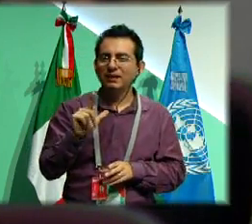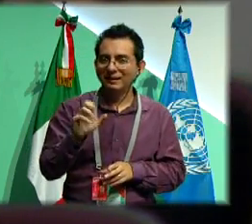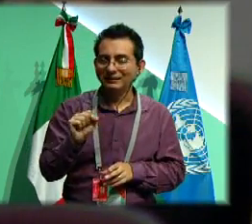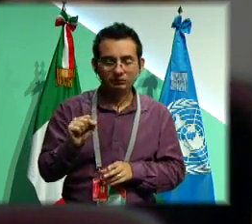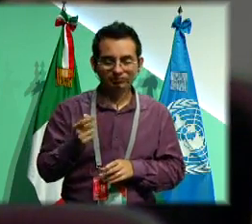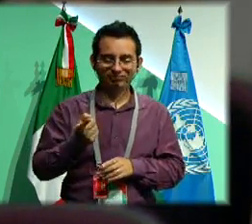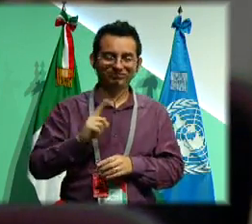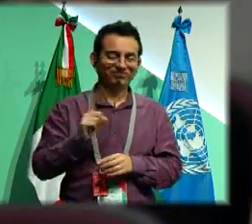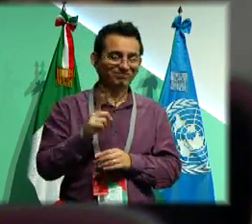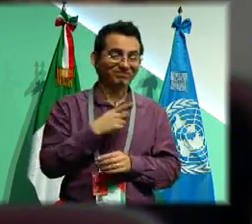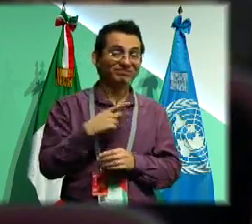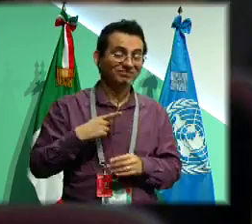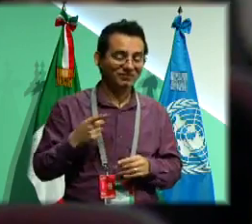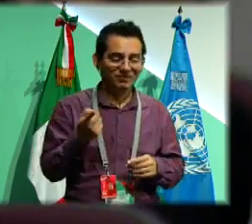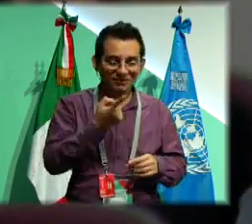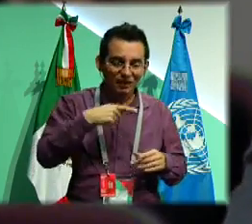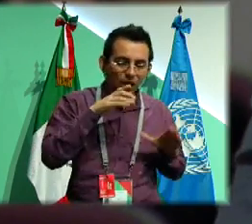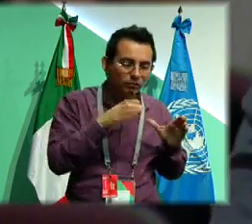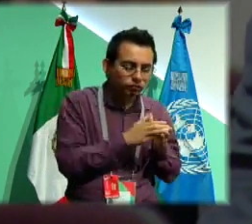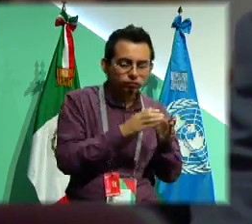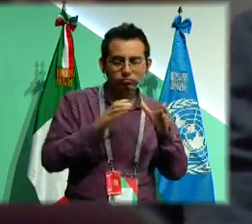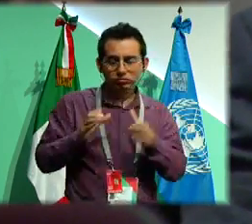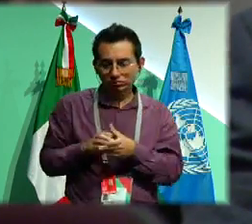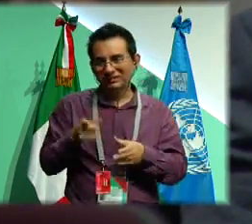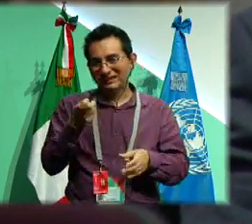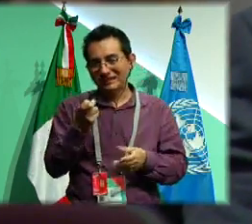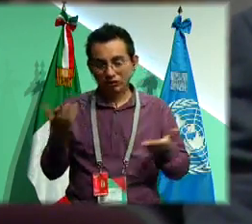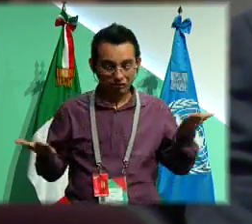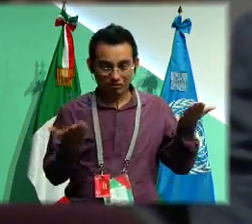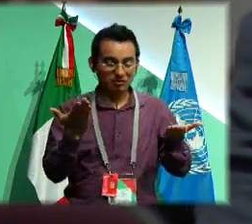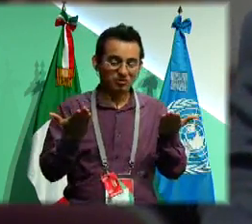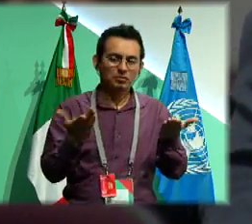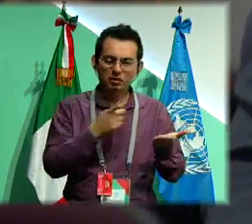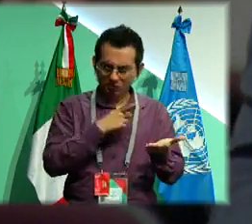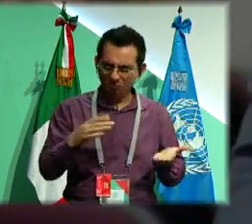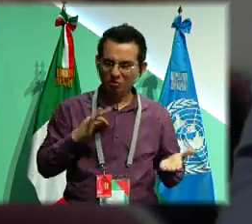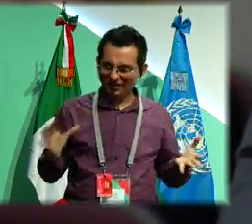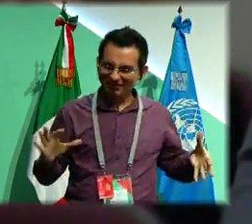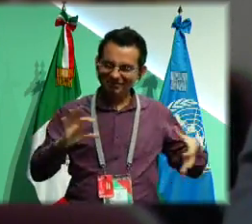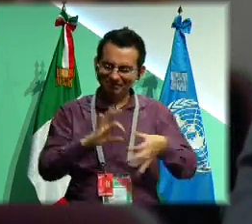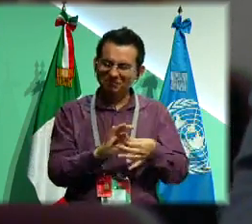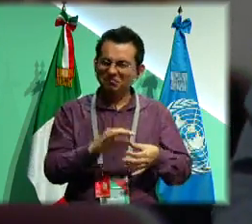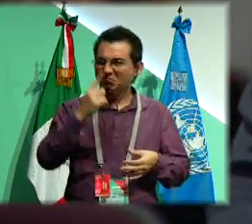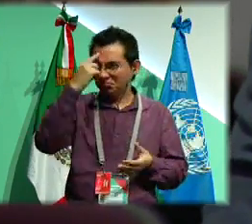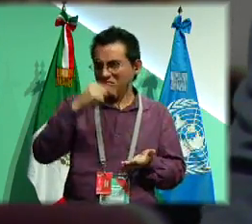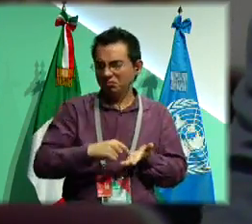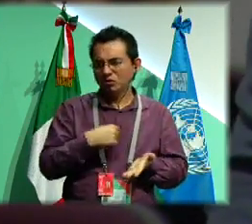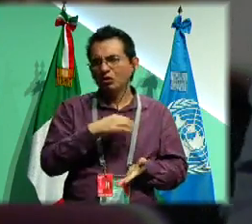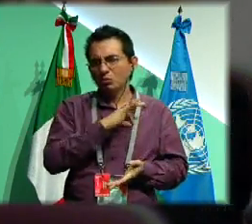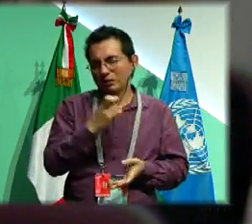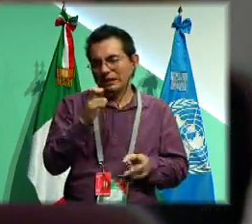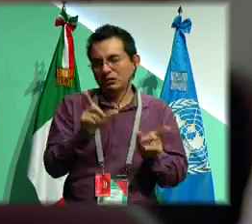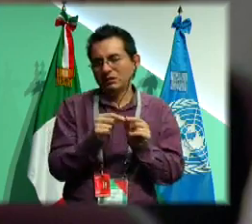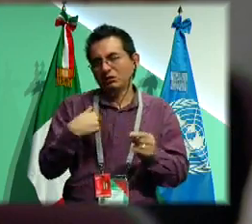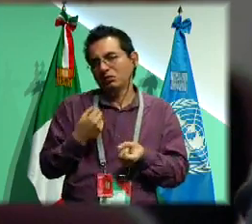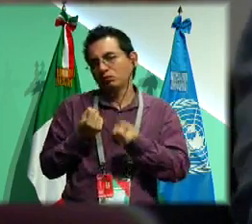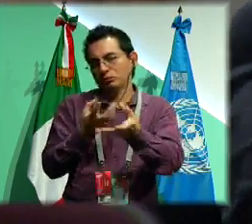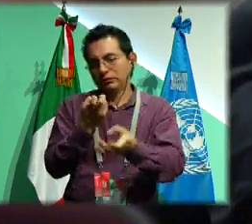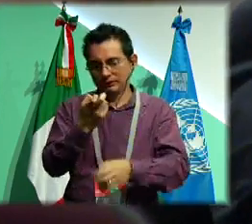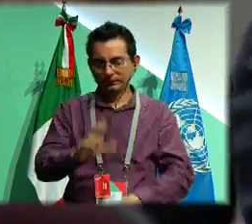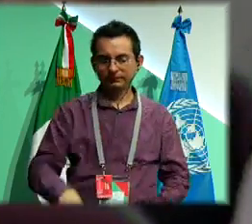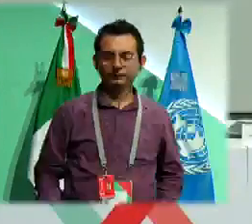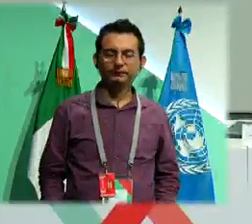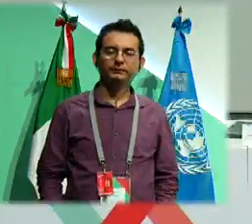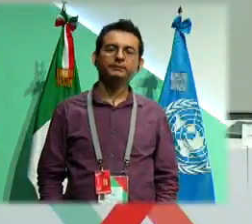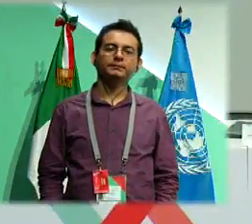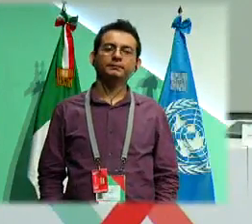traités multilatéraux, commerciaux. Je crois que les deux processus peuvent se compléter très bien. Et voilà, c'était